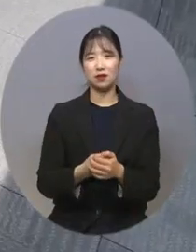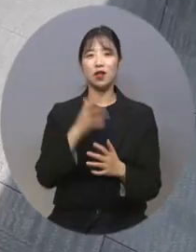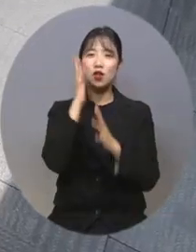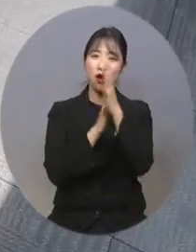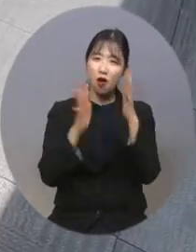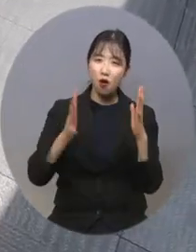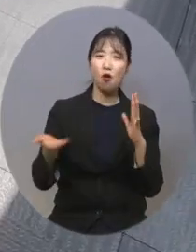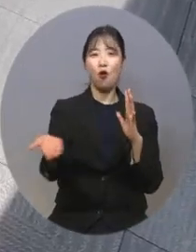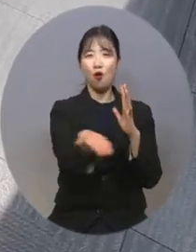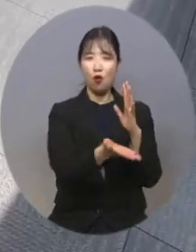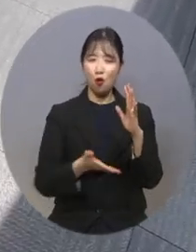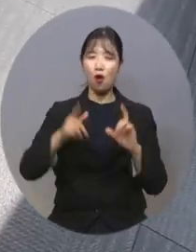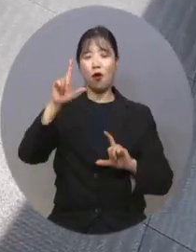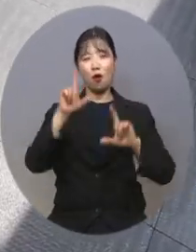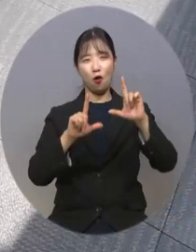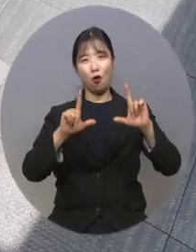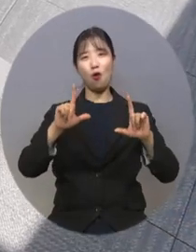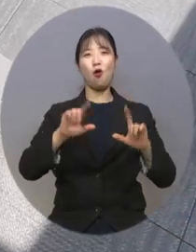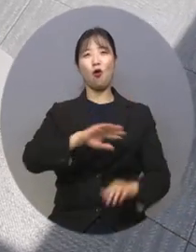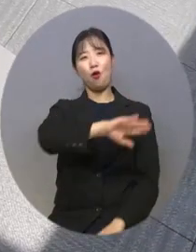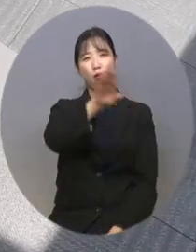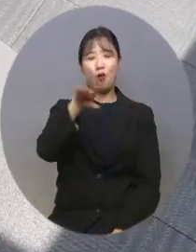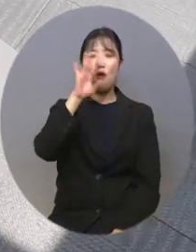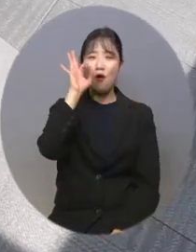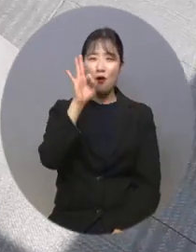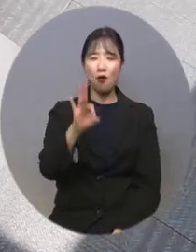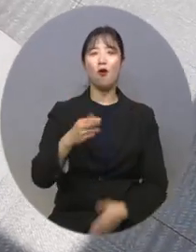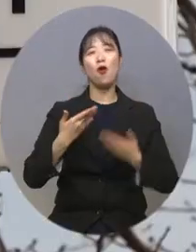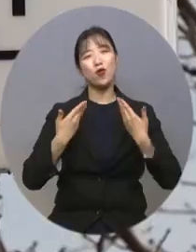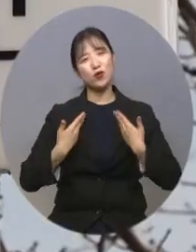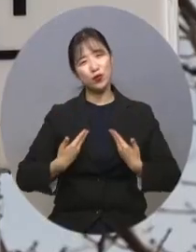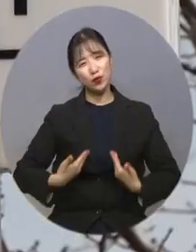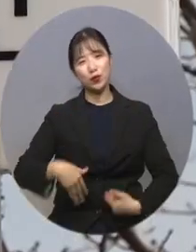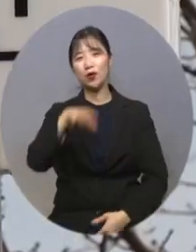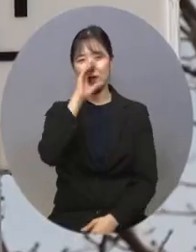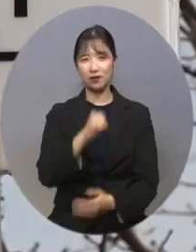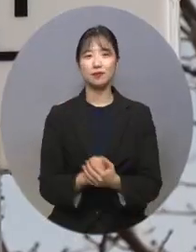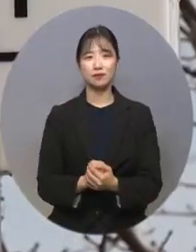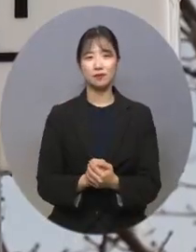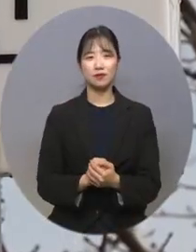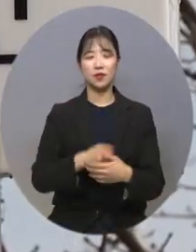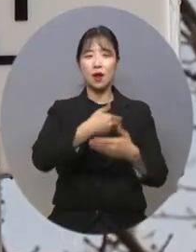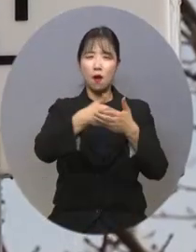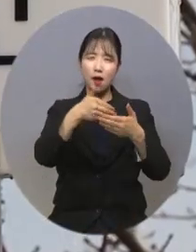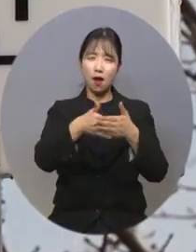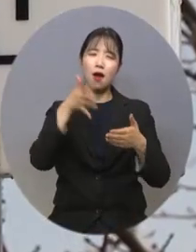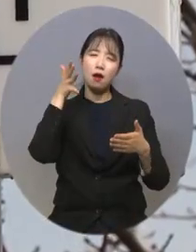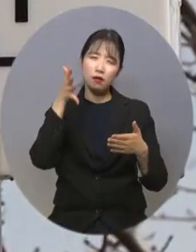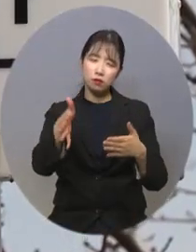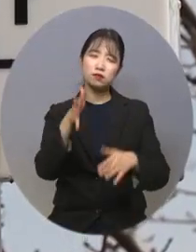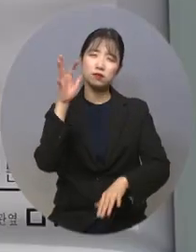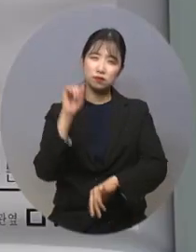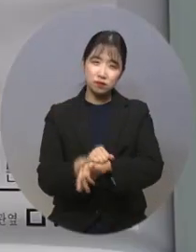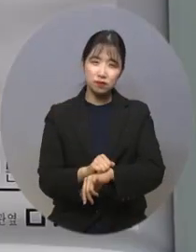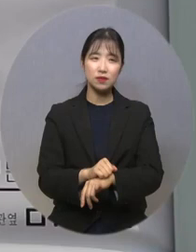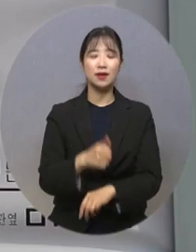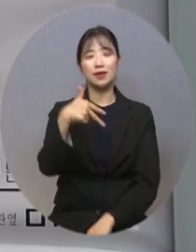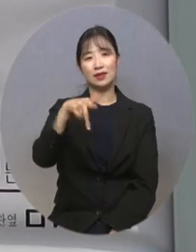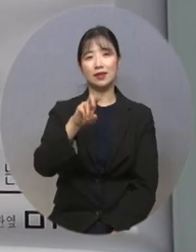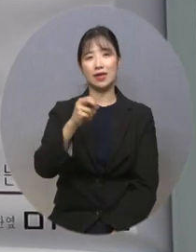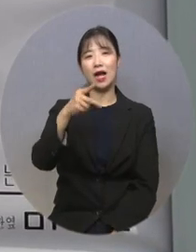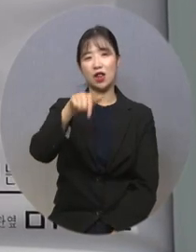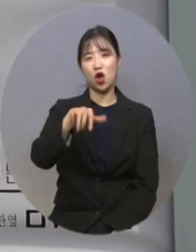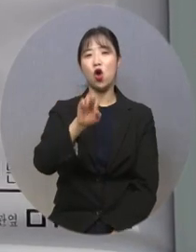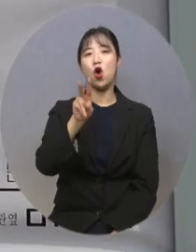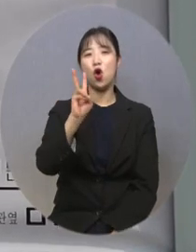연못의 고즈넉한 풍경이 정감 있게 다가옵니다. 수채 화가로 왕성한 활동을 하고 있는 장덕용